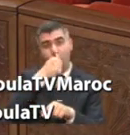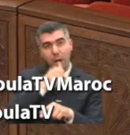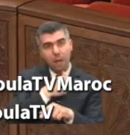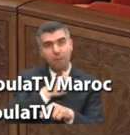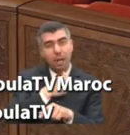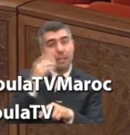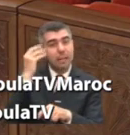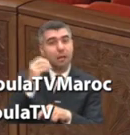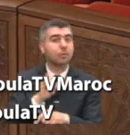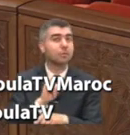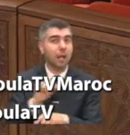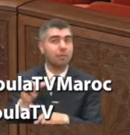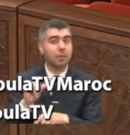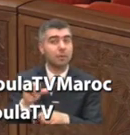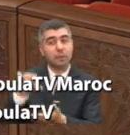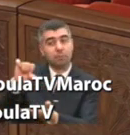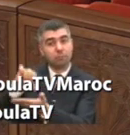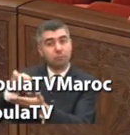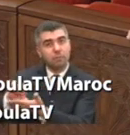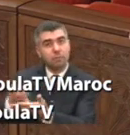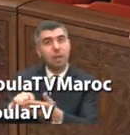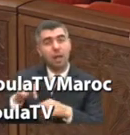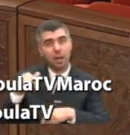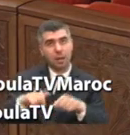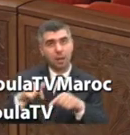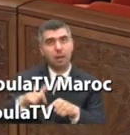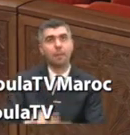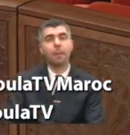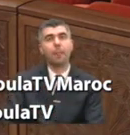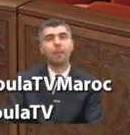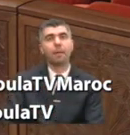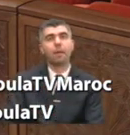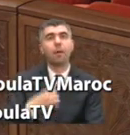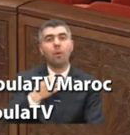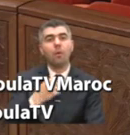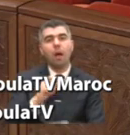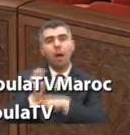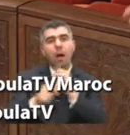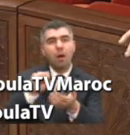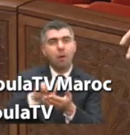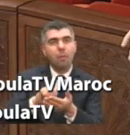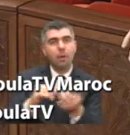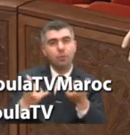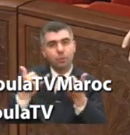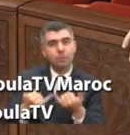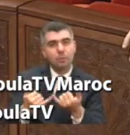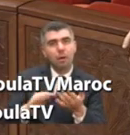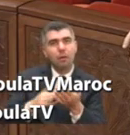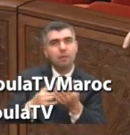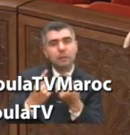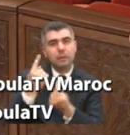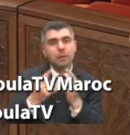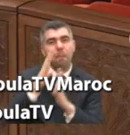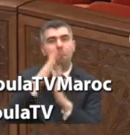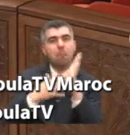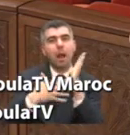بان مجموعه ديال المراكز الصحيه من المستوى الثاني او الاول القرويه راه كدا اليوم اغلبيتها في اطار برنامج ديال